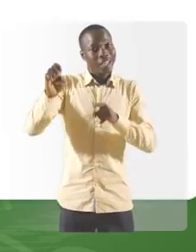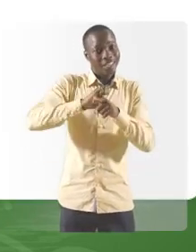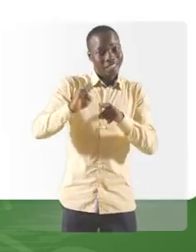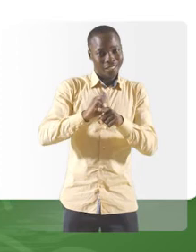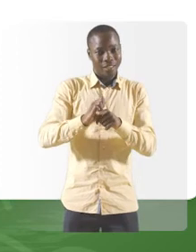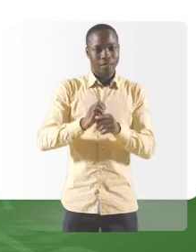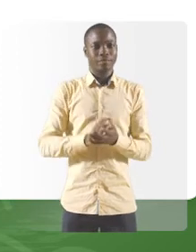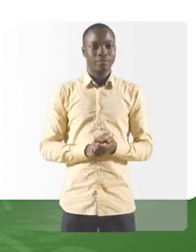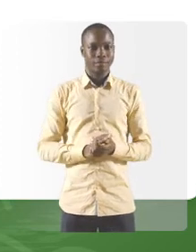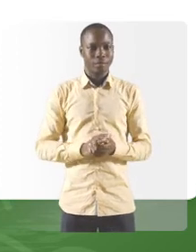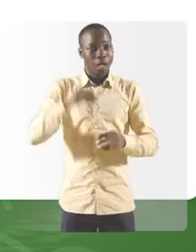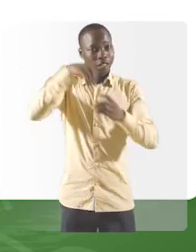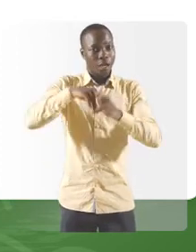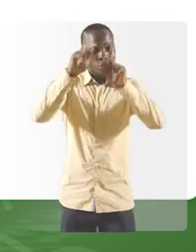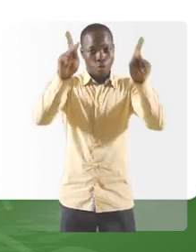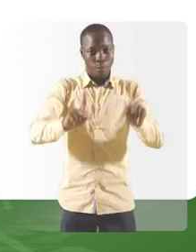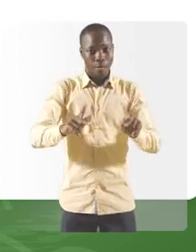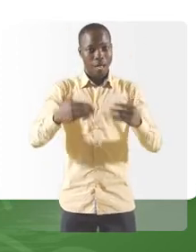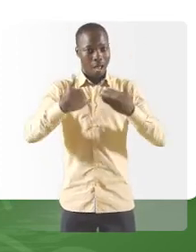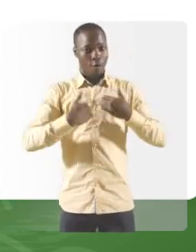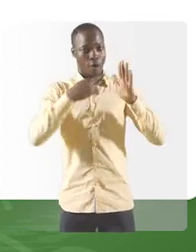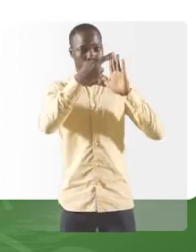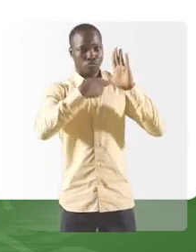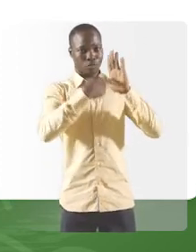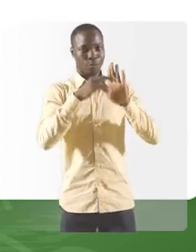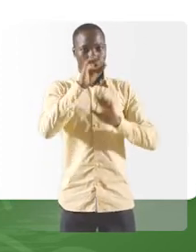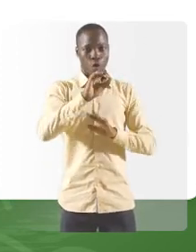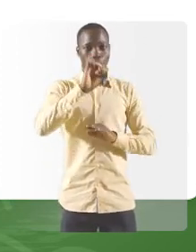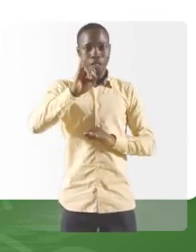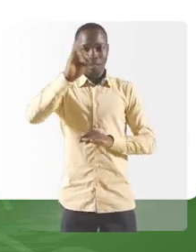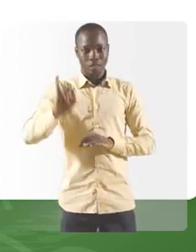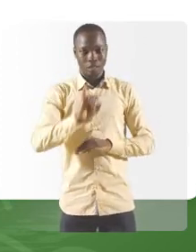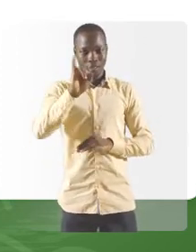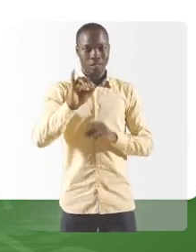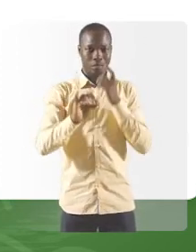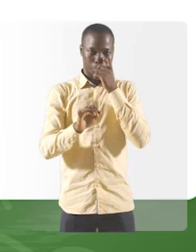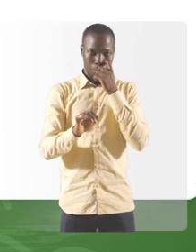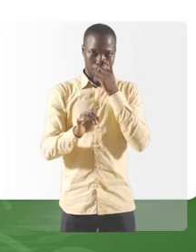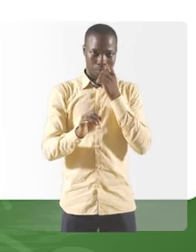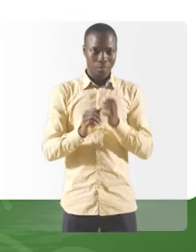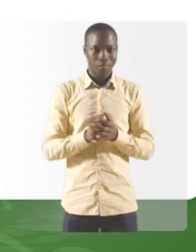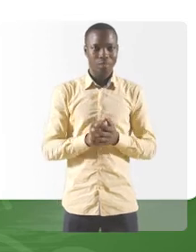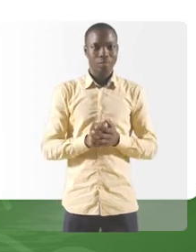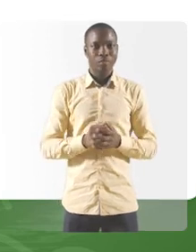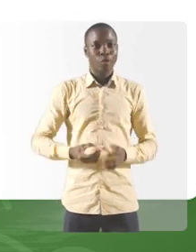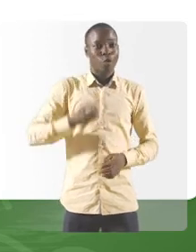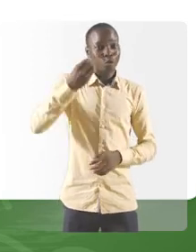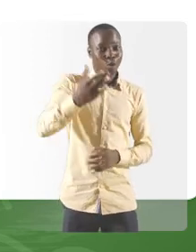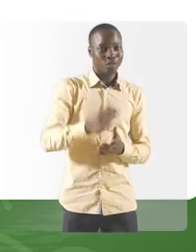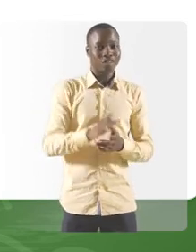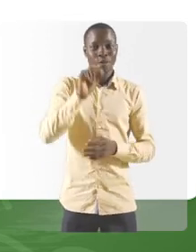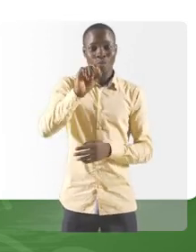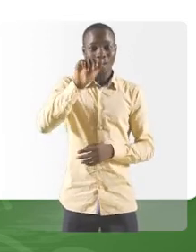Exercice. Dans le plan muni d'un repère orthonormé OIJ, on donne les points